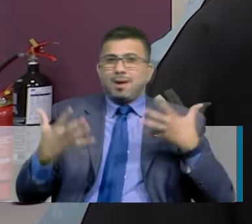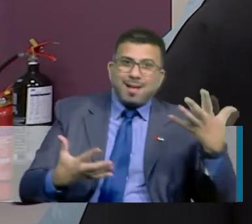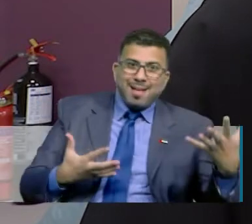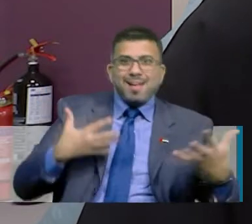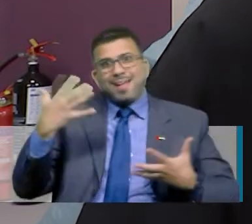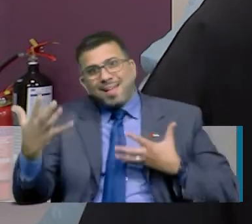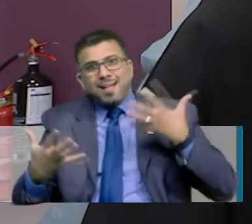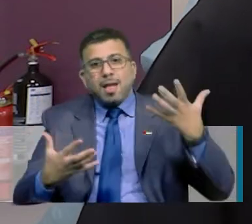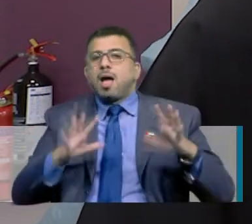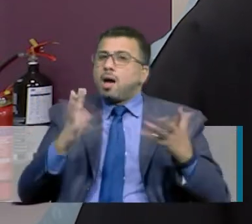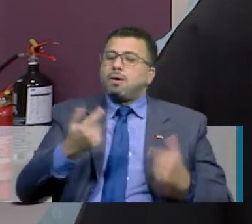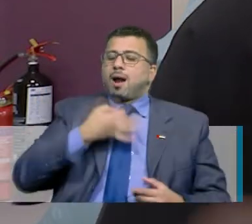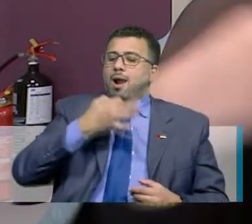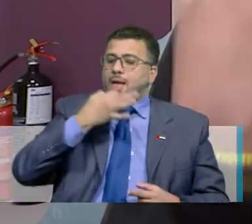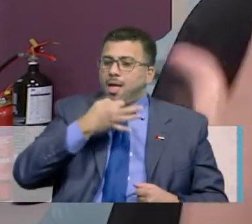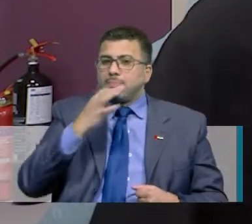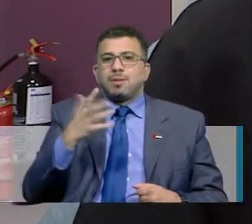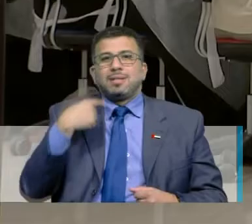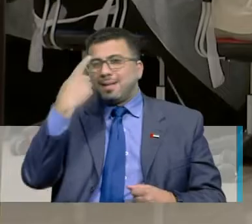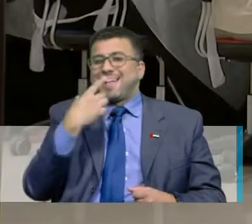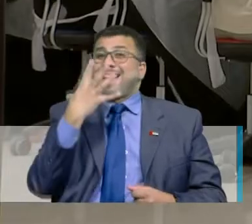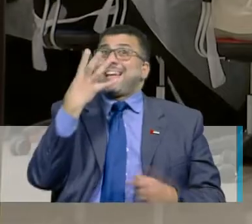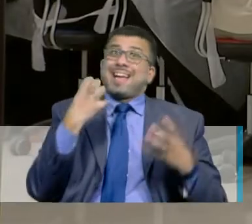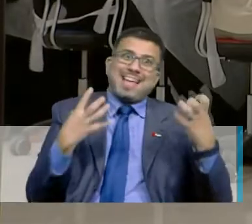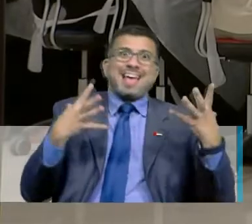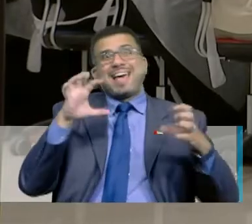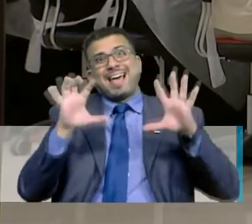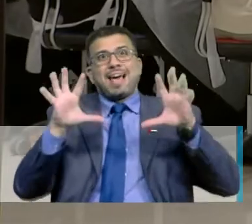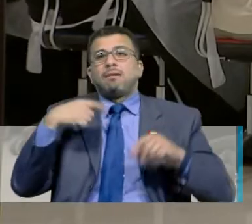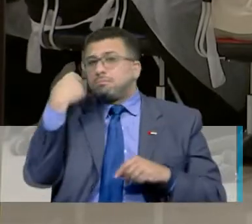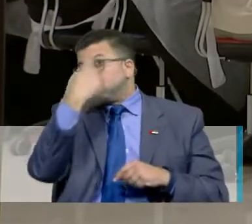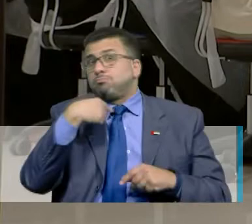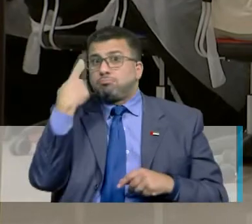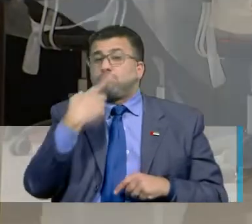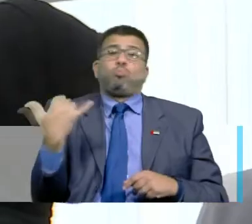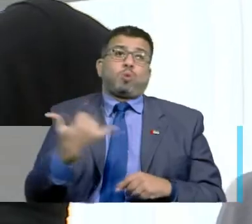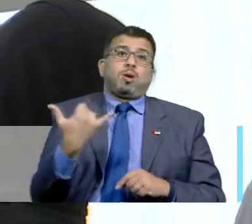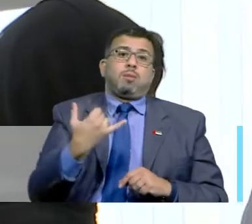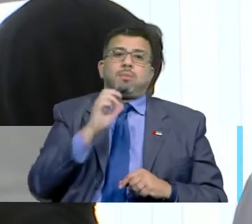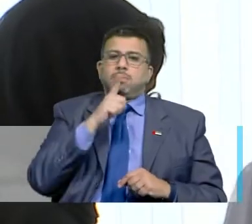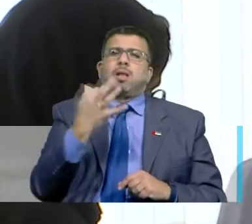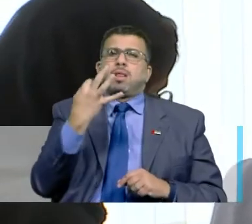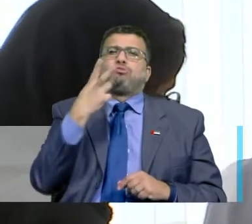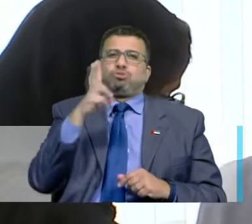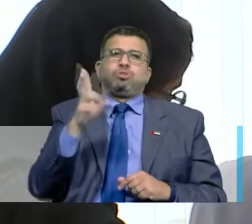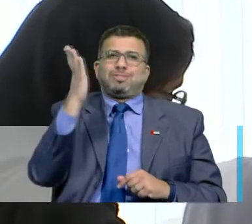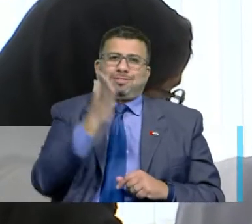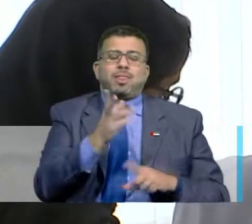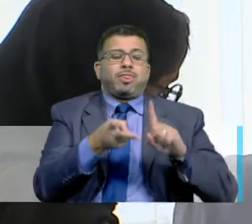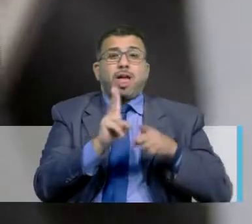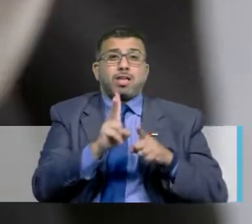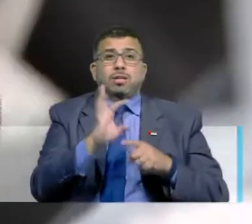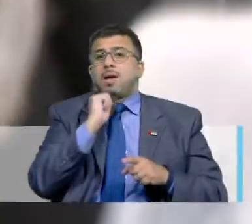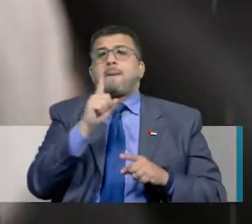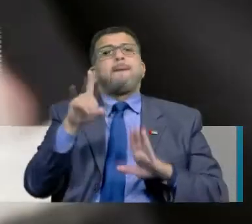أو بالكلام أو بتعابير الوجه. إذن حتى 23 ديسمبر الجاري يقدم